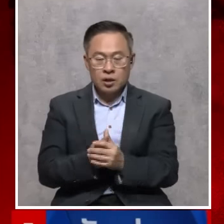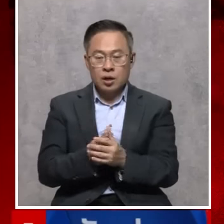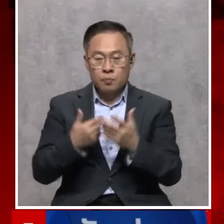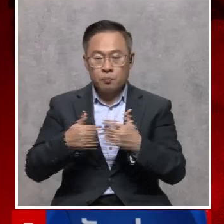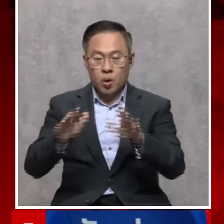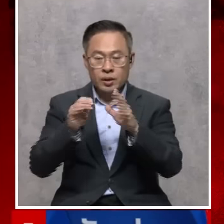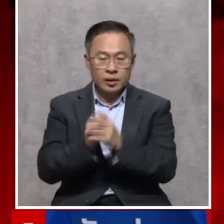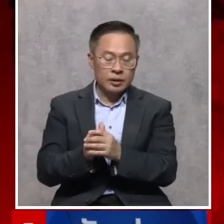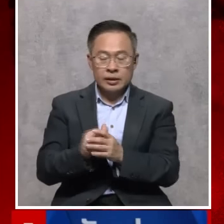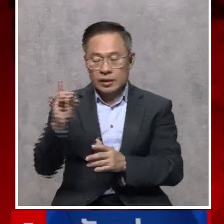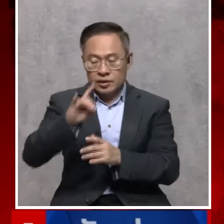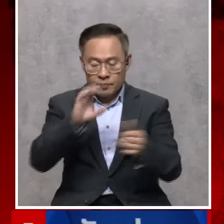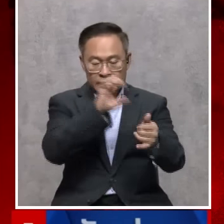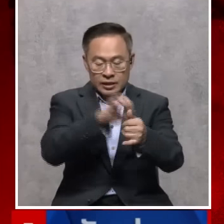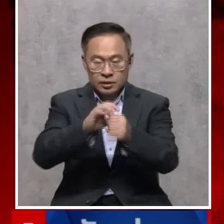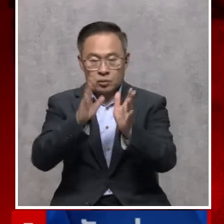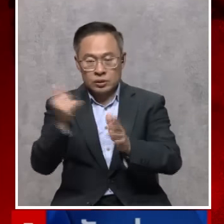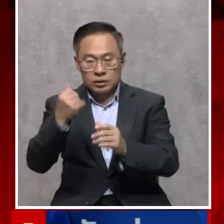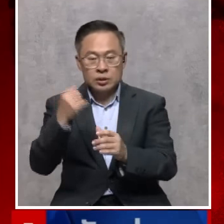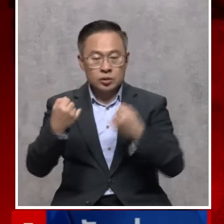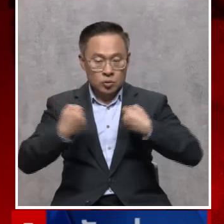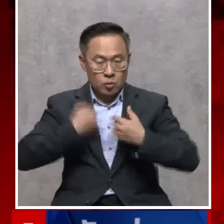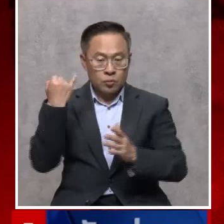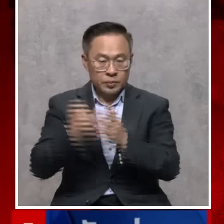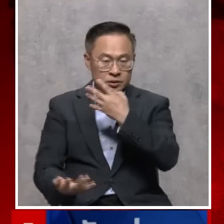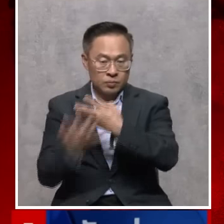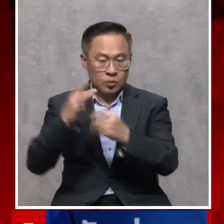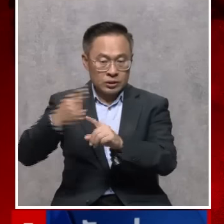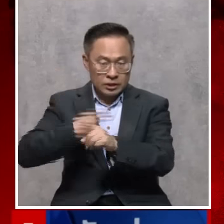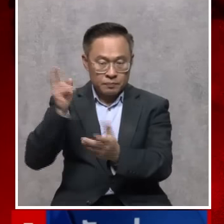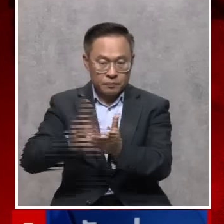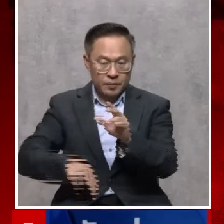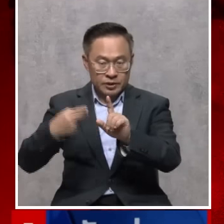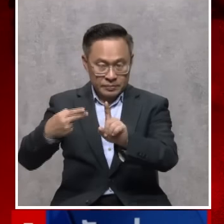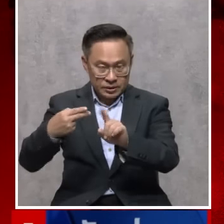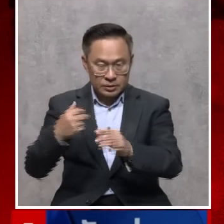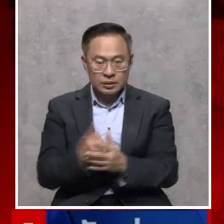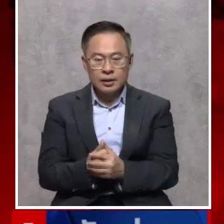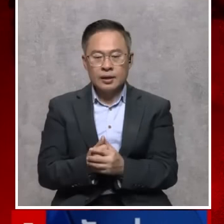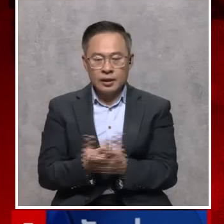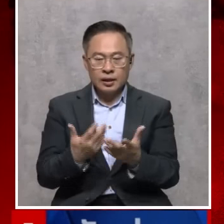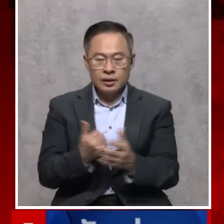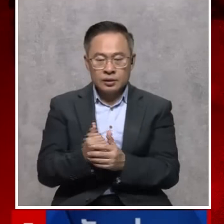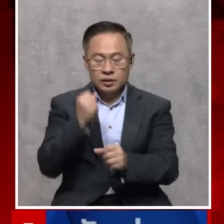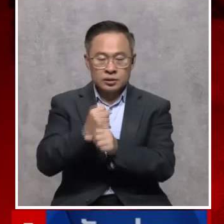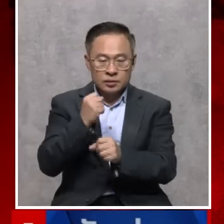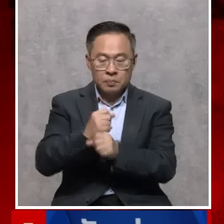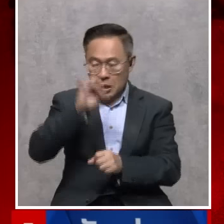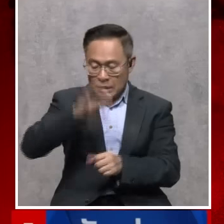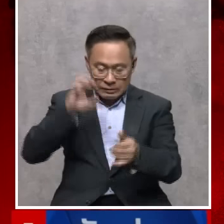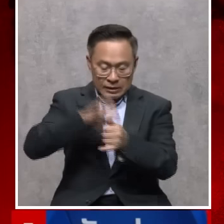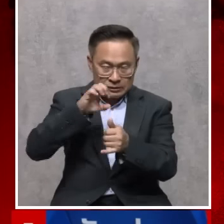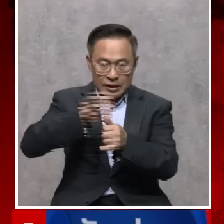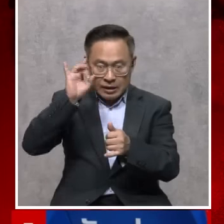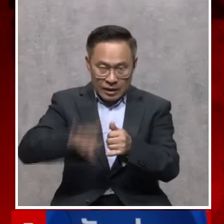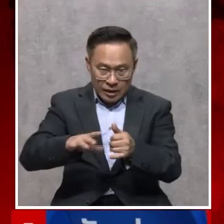ำคุกไม่เกิน1เดือนปรับไม่เกิน 10,000 บาทหรือทั้งจำทั้งปรับสัตว์ที่เลี้ยงไปทำร้ายคนอื่นนั่นก็คือเจ้าของประมาทจำ